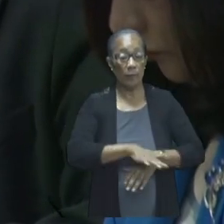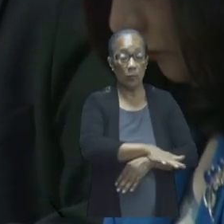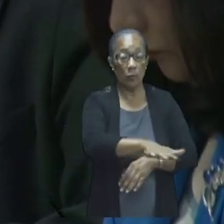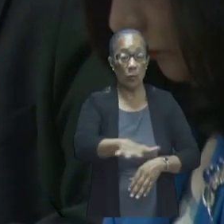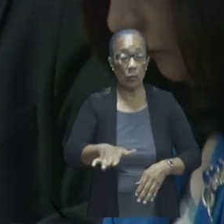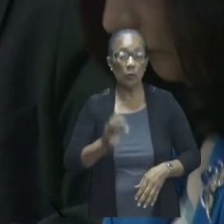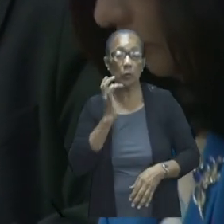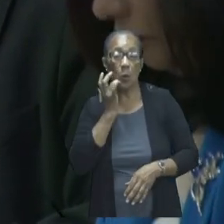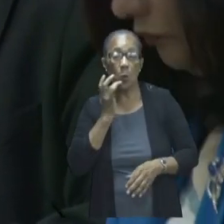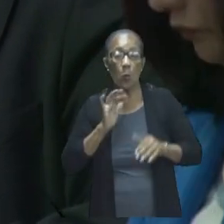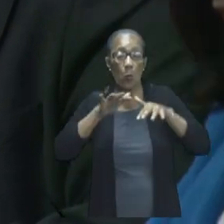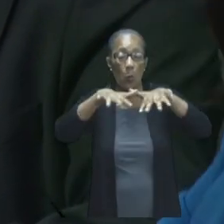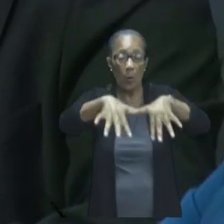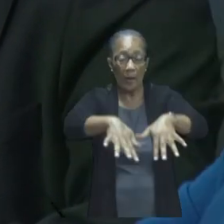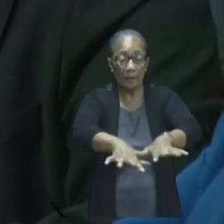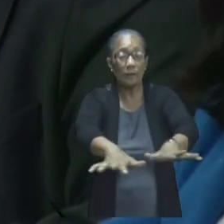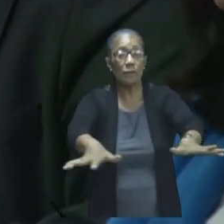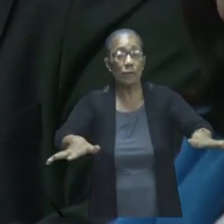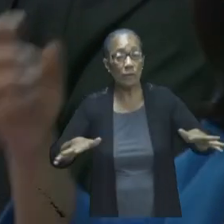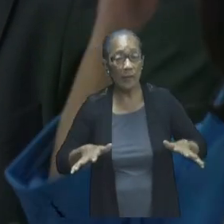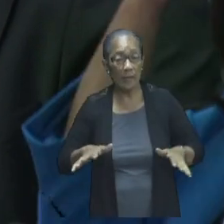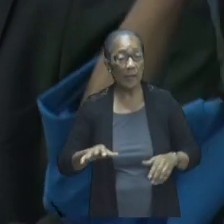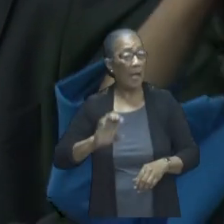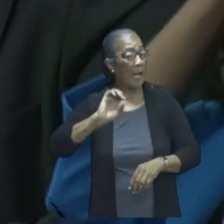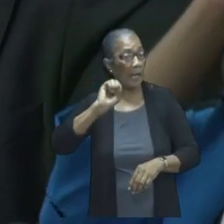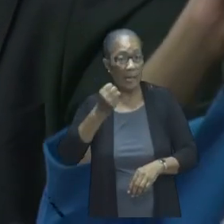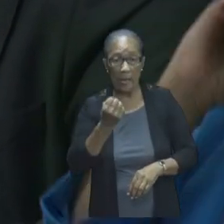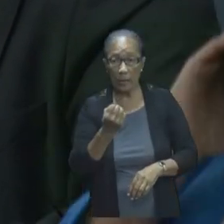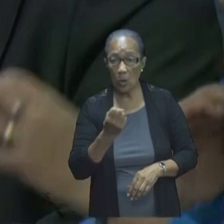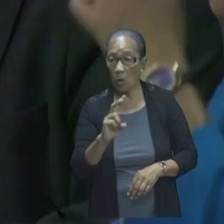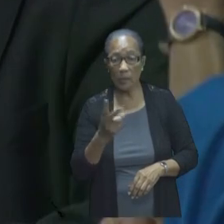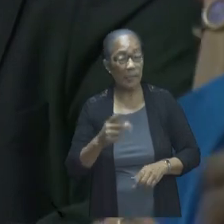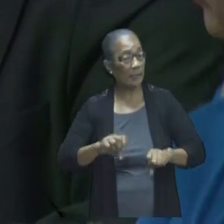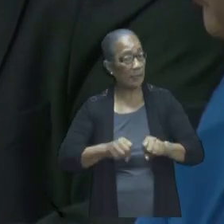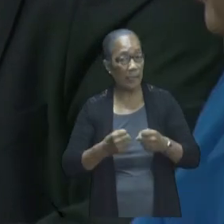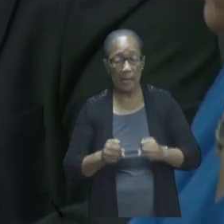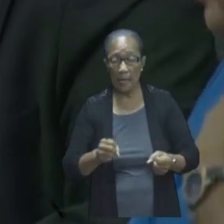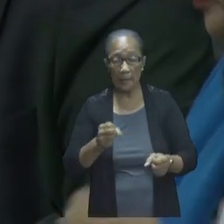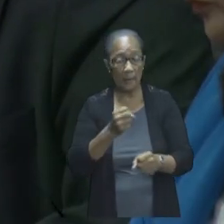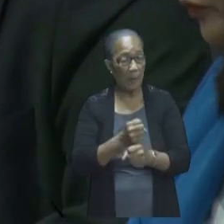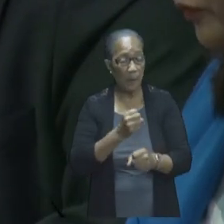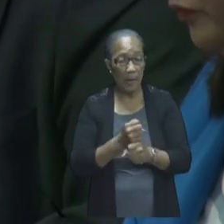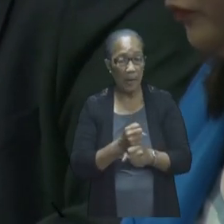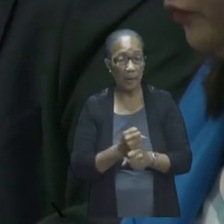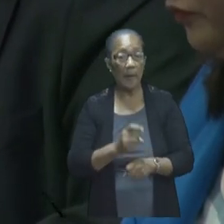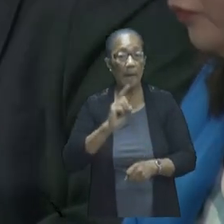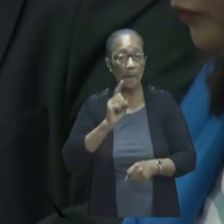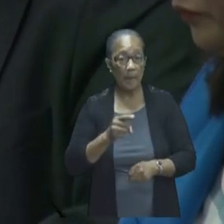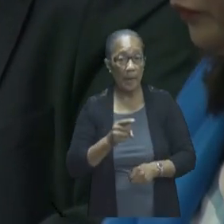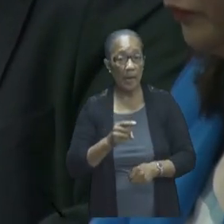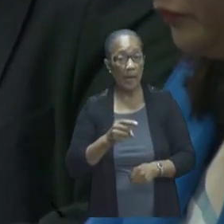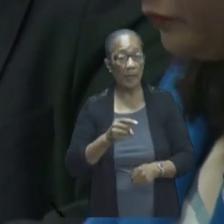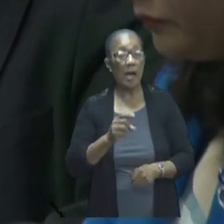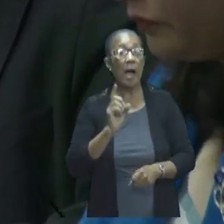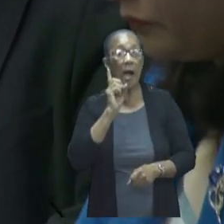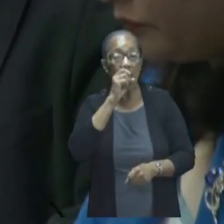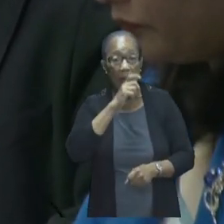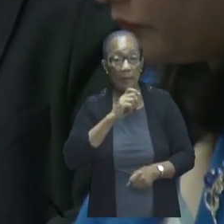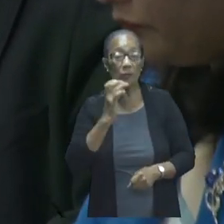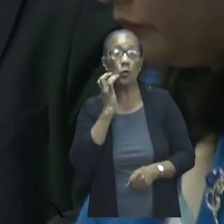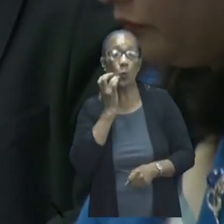onder water waardoor wij nog geen schade kunnen opmaken maar de middelen het waterpeil een beetje gezakt is dan gaan we dat